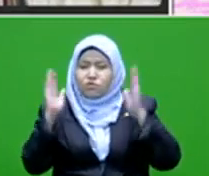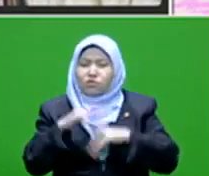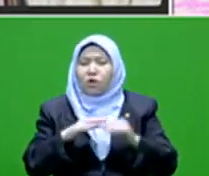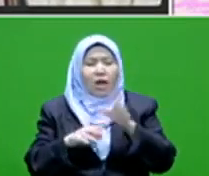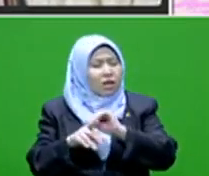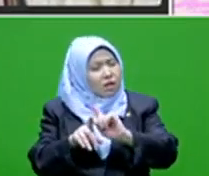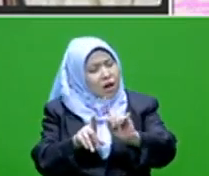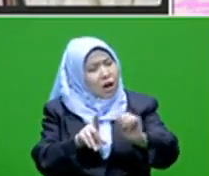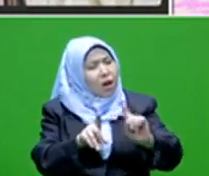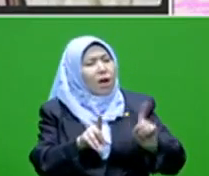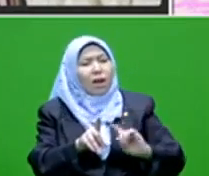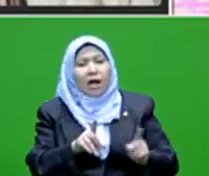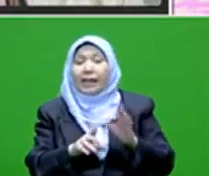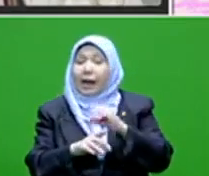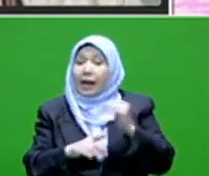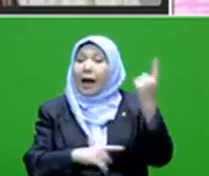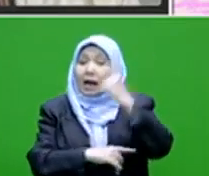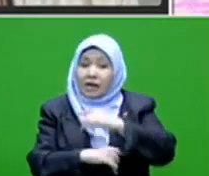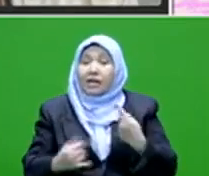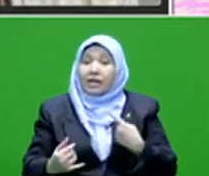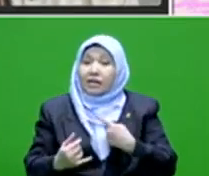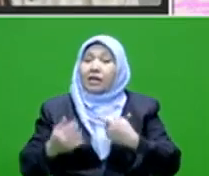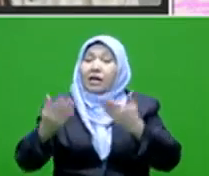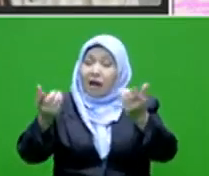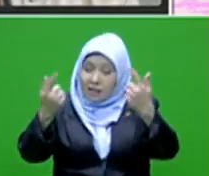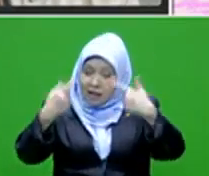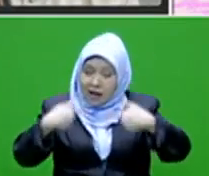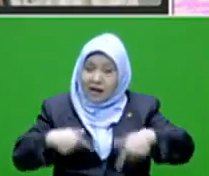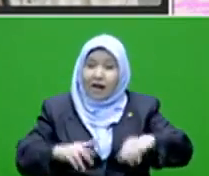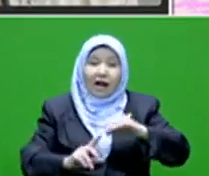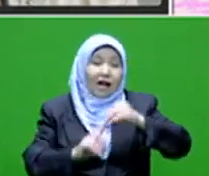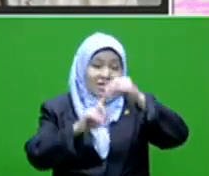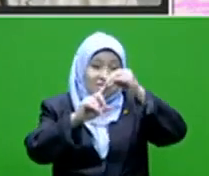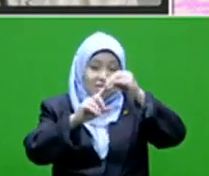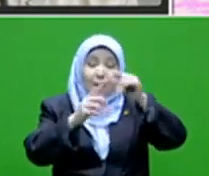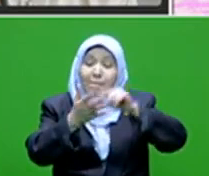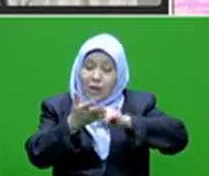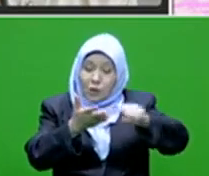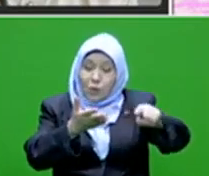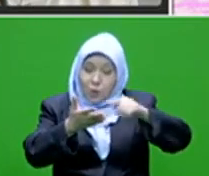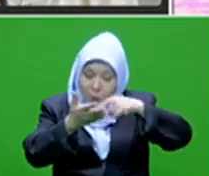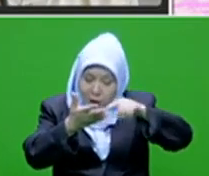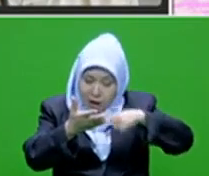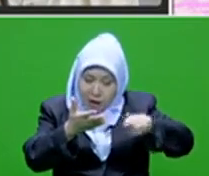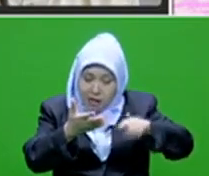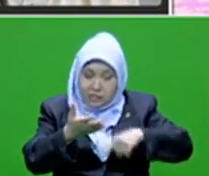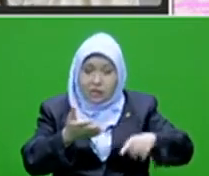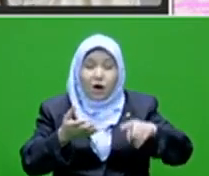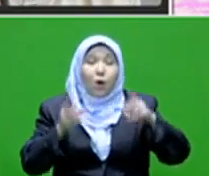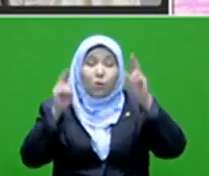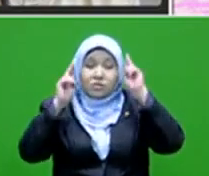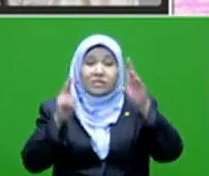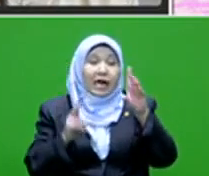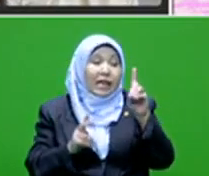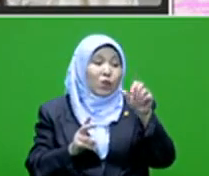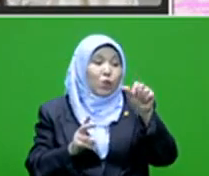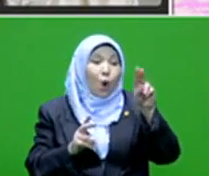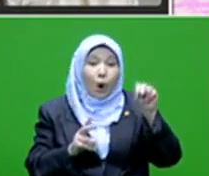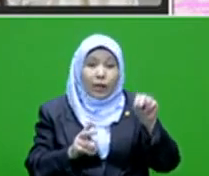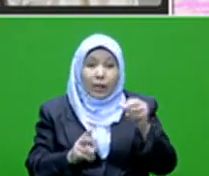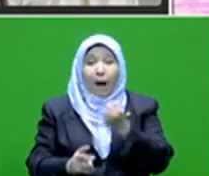dan sebagainya. Dan hari ini kita datangkan khas sebagai minggu ulang kaji Ustaz Don Daniel untuk bersama-sama dengan